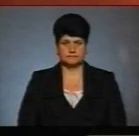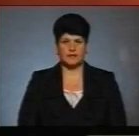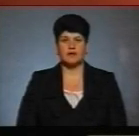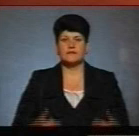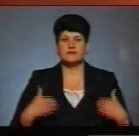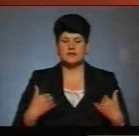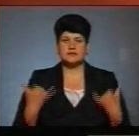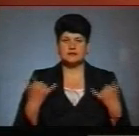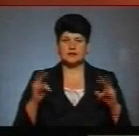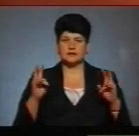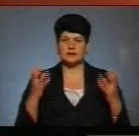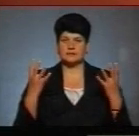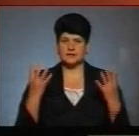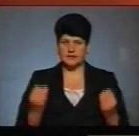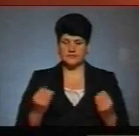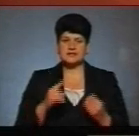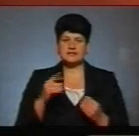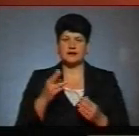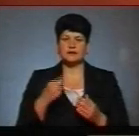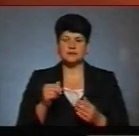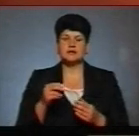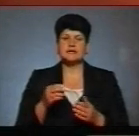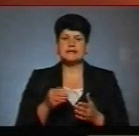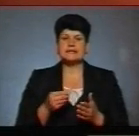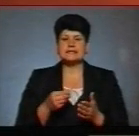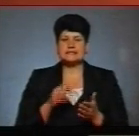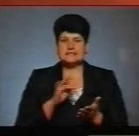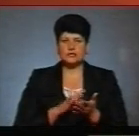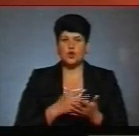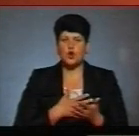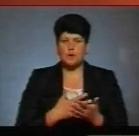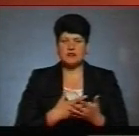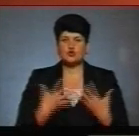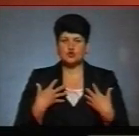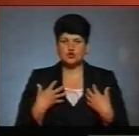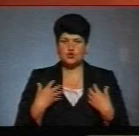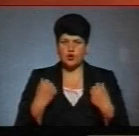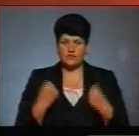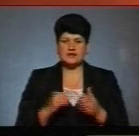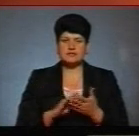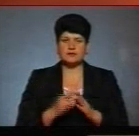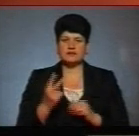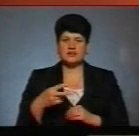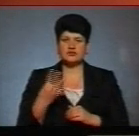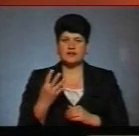Мої вітання в ефірі «Тема дня». За даними Центру громадського здоров'я, станом на 24 квітня в Україні